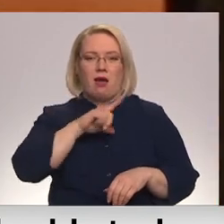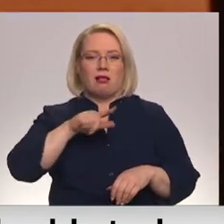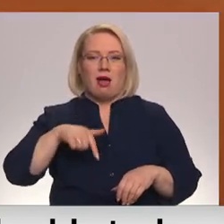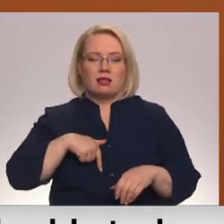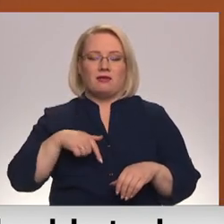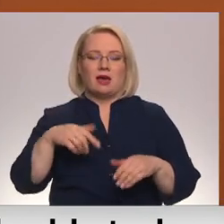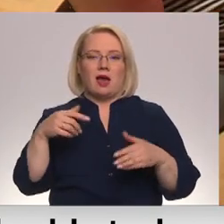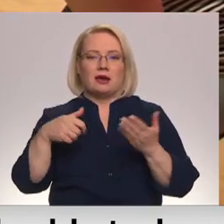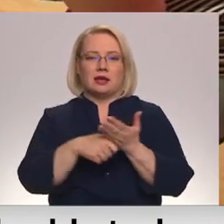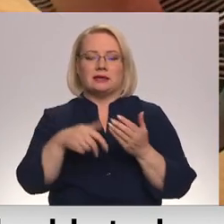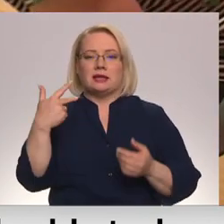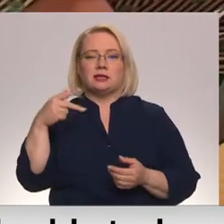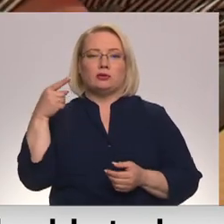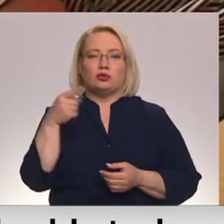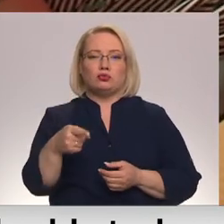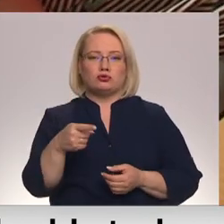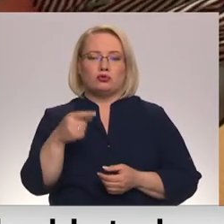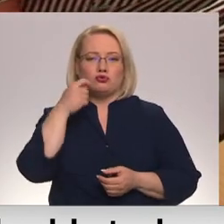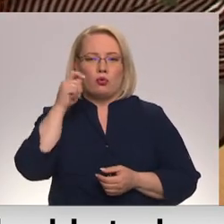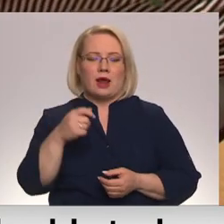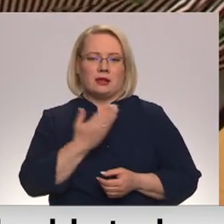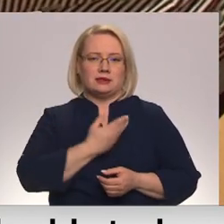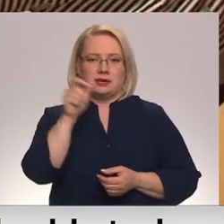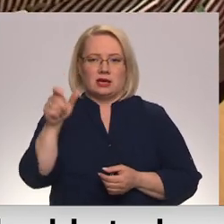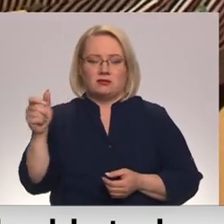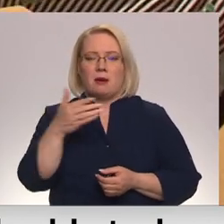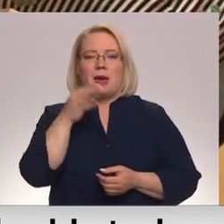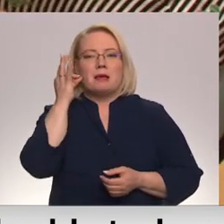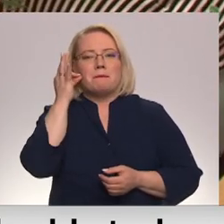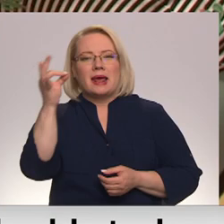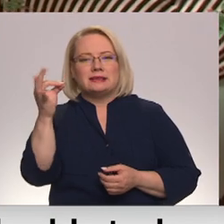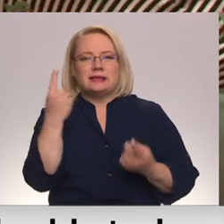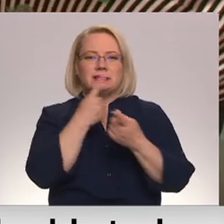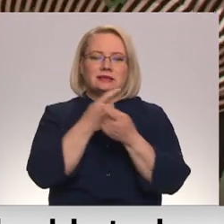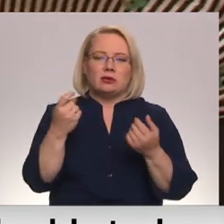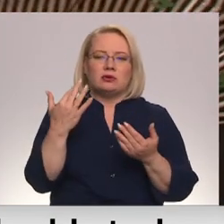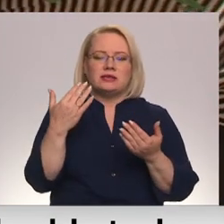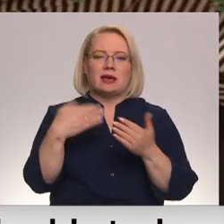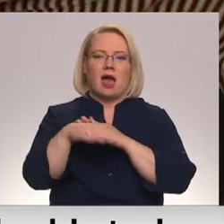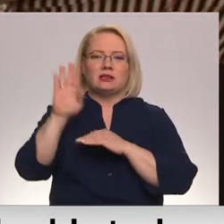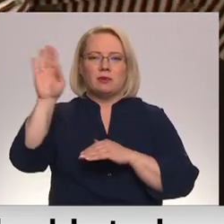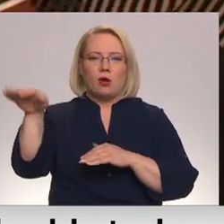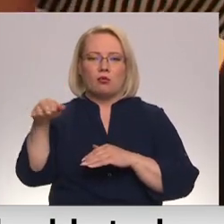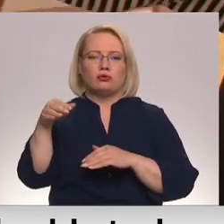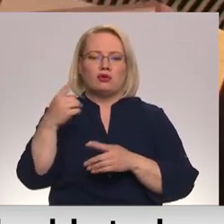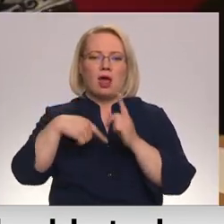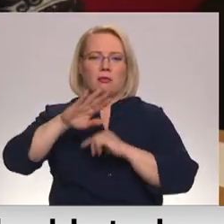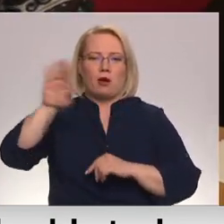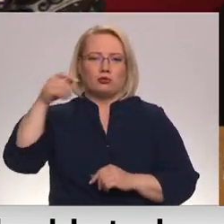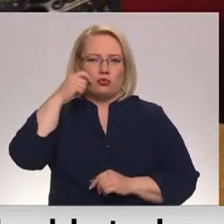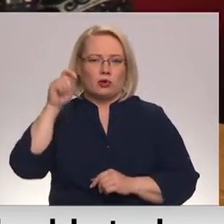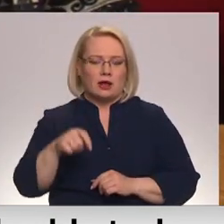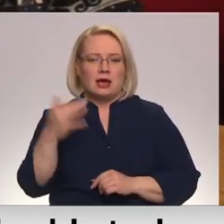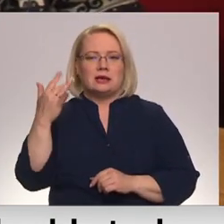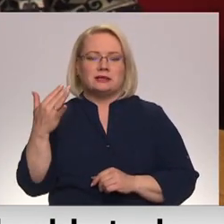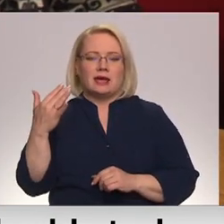aptuveni 30 tūkstoši Ukrainas civiliedzīvotāji. Tomēr nav precīzu ziņu, cik līdz šim ir izbraukuši no Latvijas Ukrainas virzienā, cik migrē